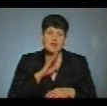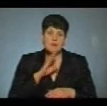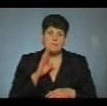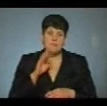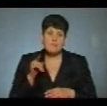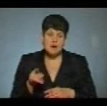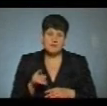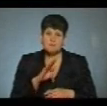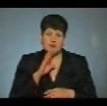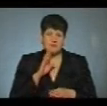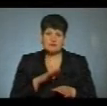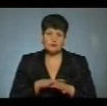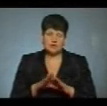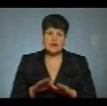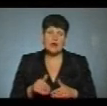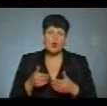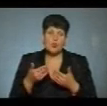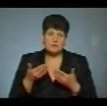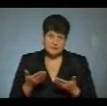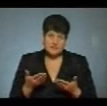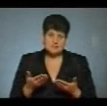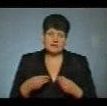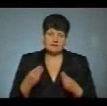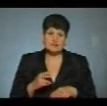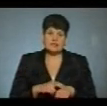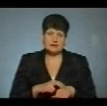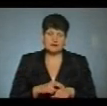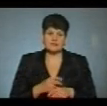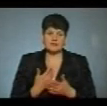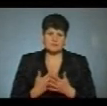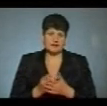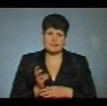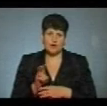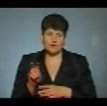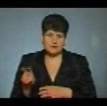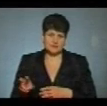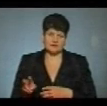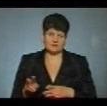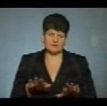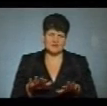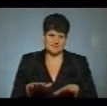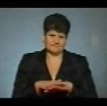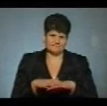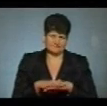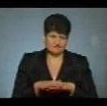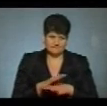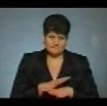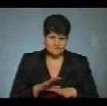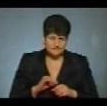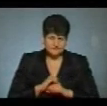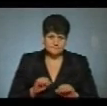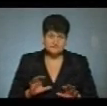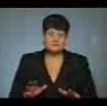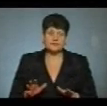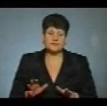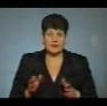мабуть, мама не дотримувалася тих рекомендацій, які надавалися лікарями, не відвідувати місць громадського масового скупчення людей.